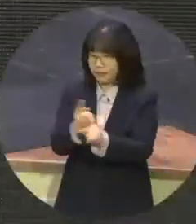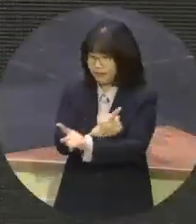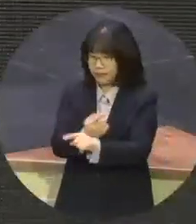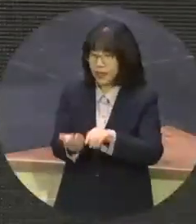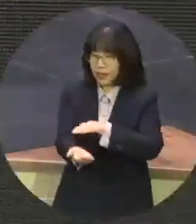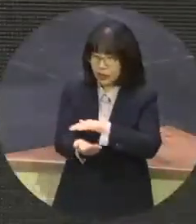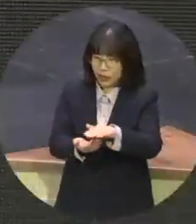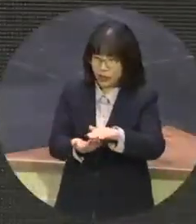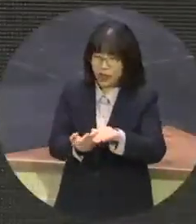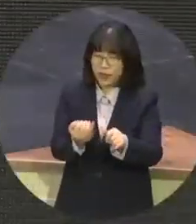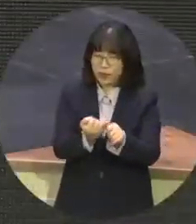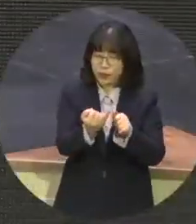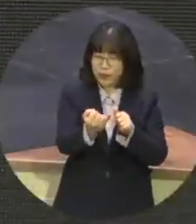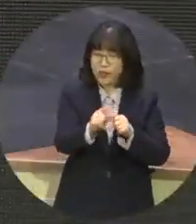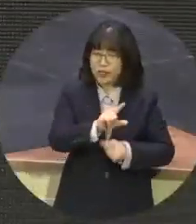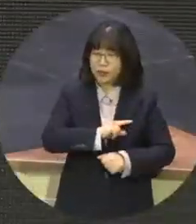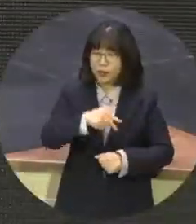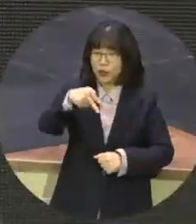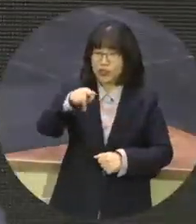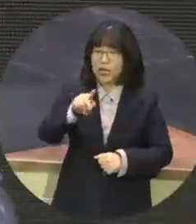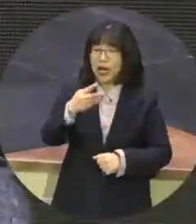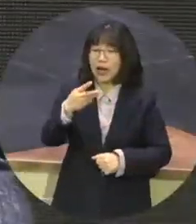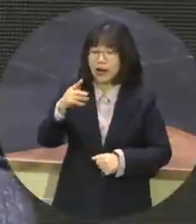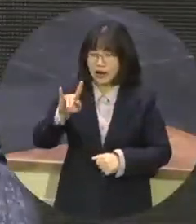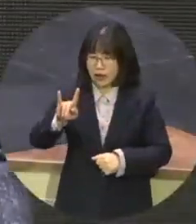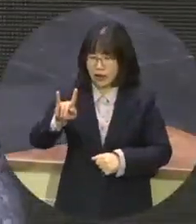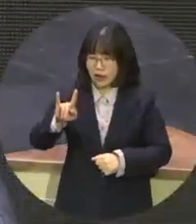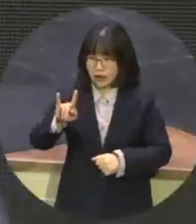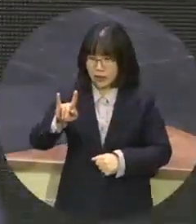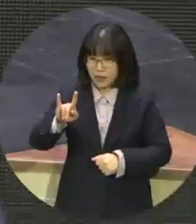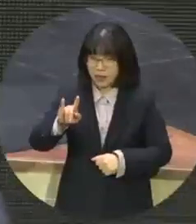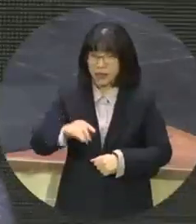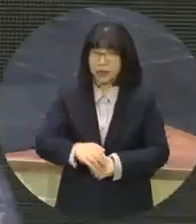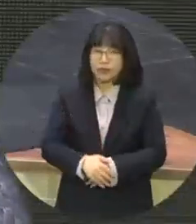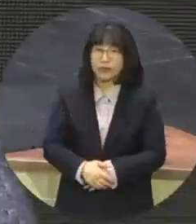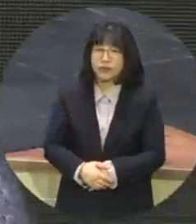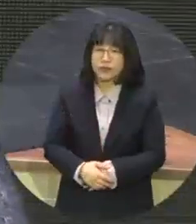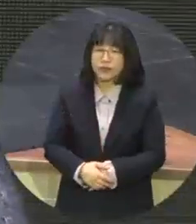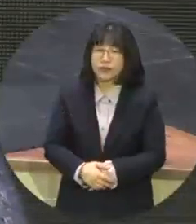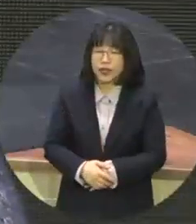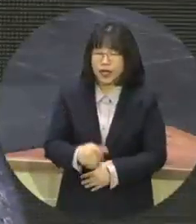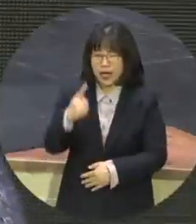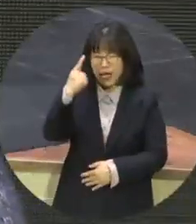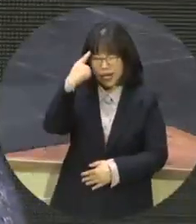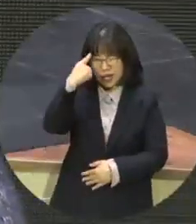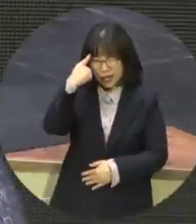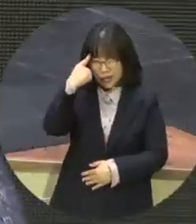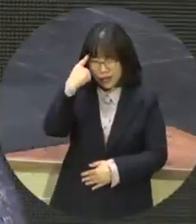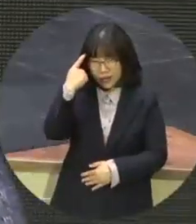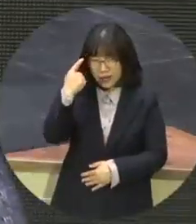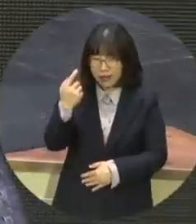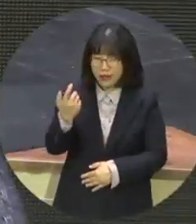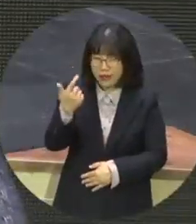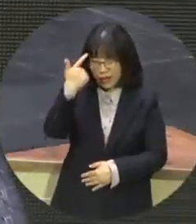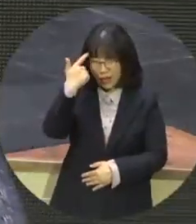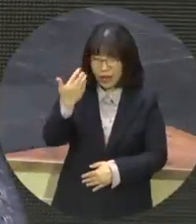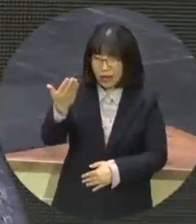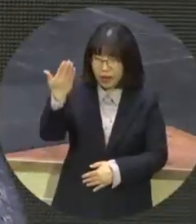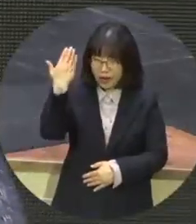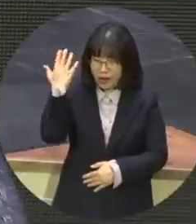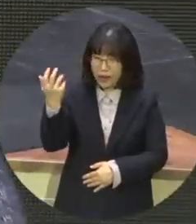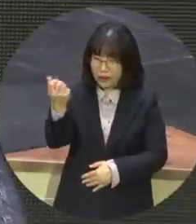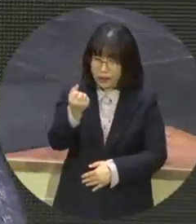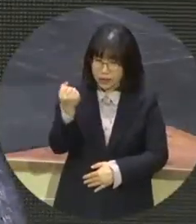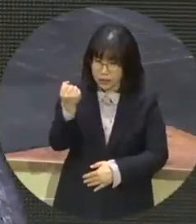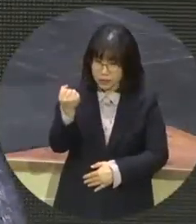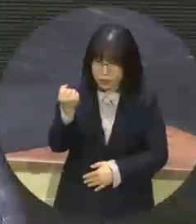아직 사라가 아니요 사례예요 사례. 잘 보세요. 아직까지 이렇게 옛 틀에서 못 벗어나고 있는 모습들을 계속 볼